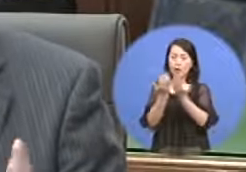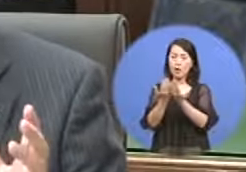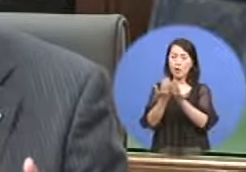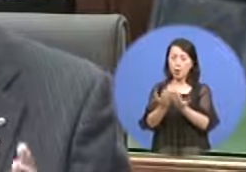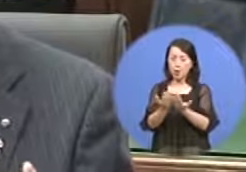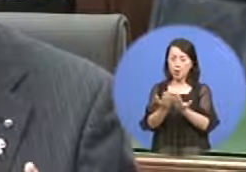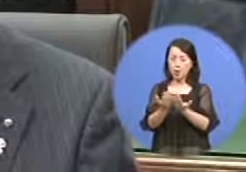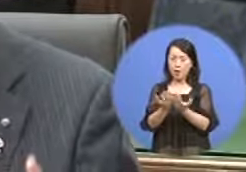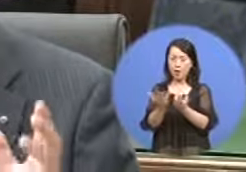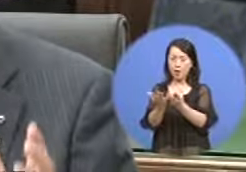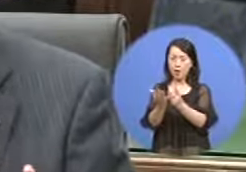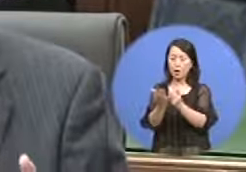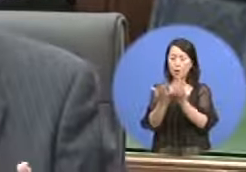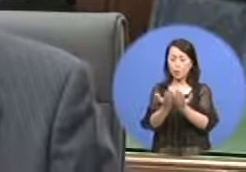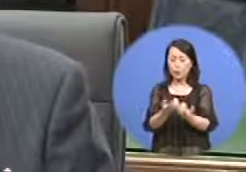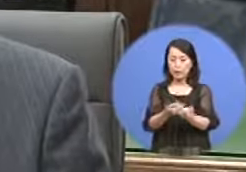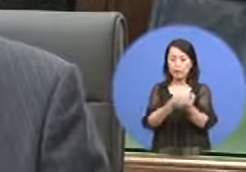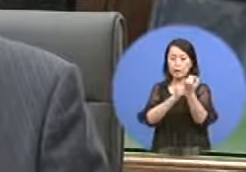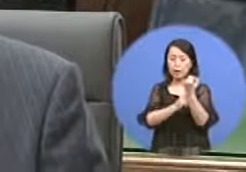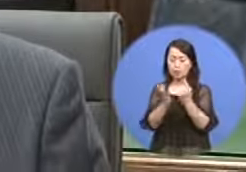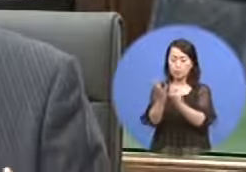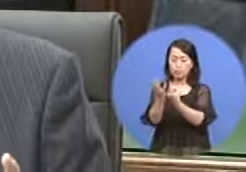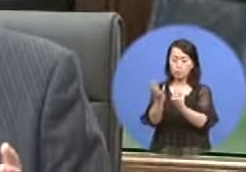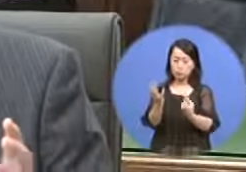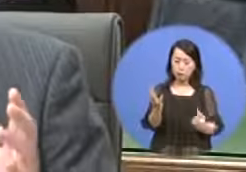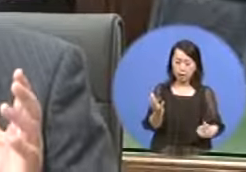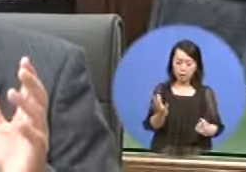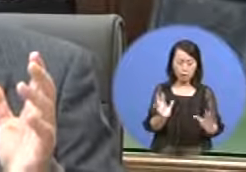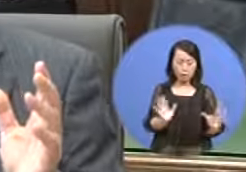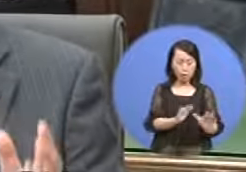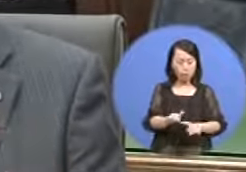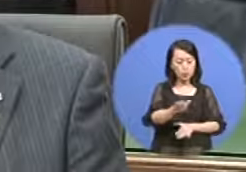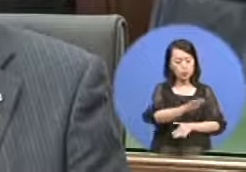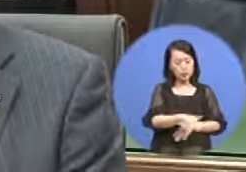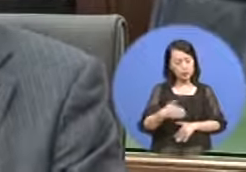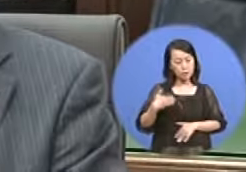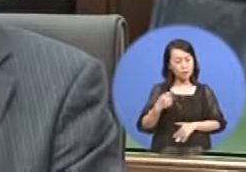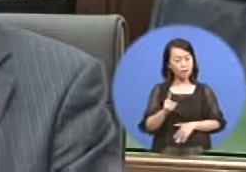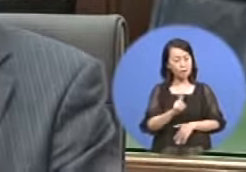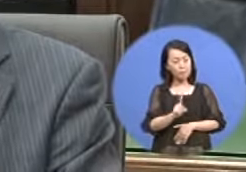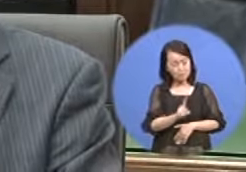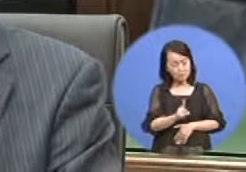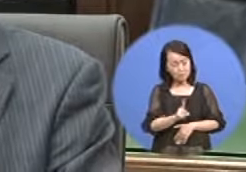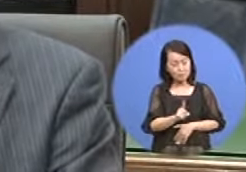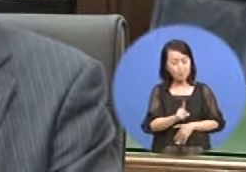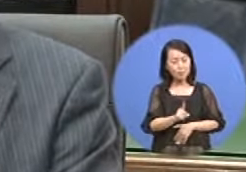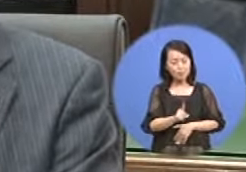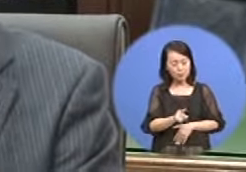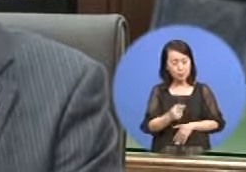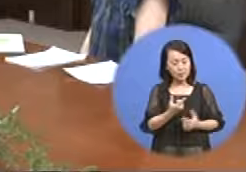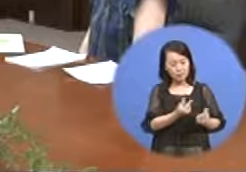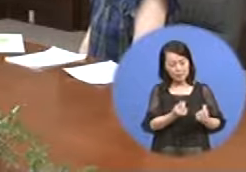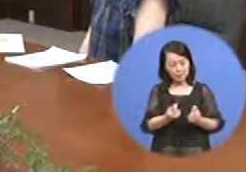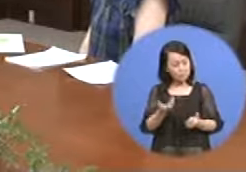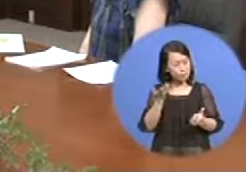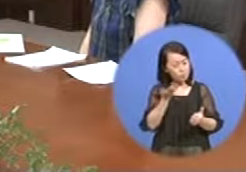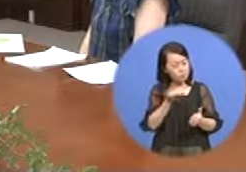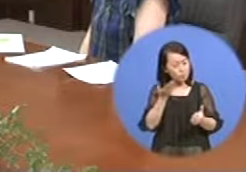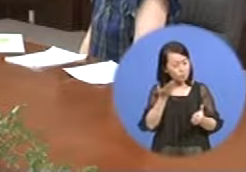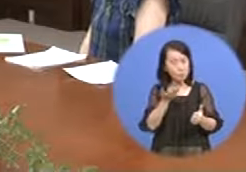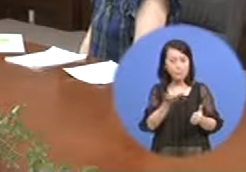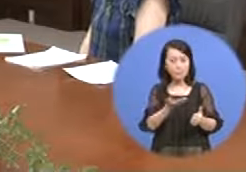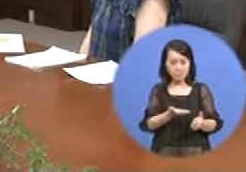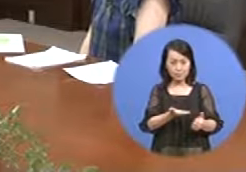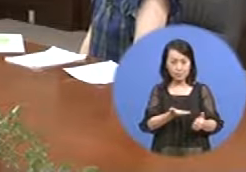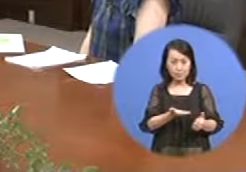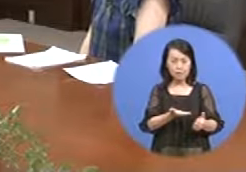に、あ、君はどこがついていけないんですか、ということを学校の先生がちゃんと聞いてあげて、はい、それでそ